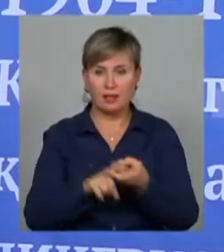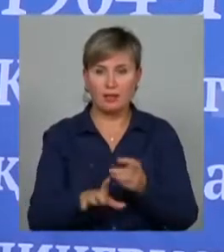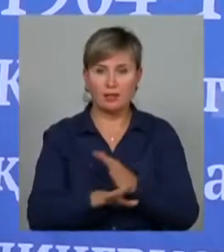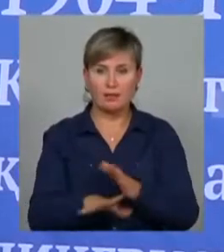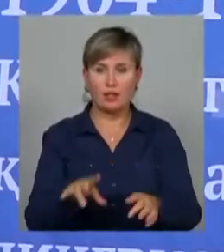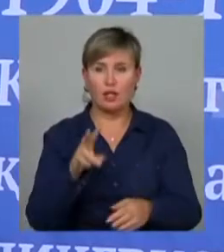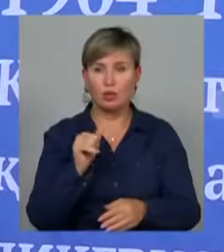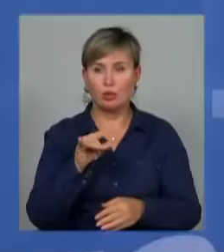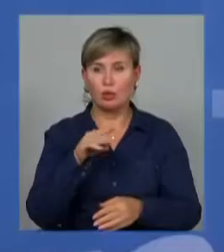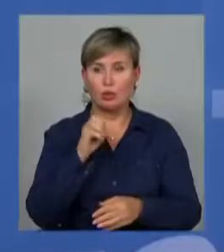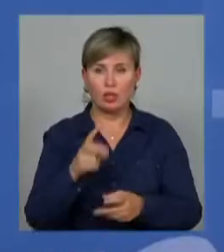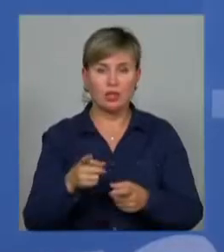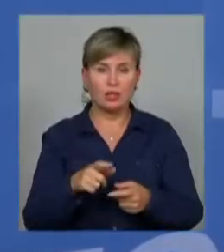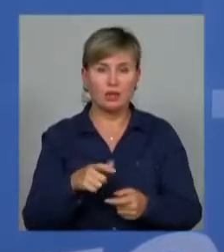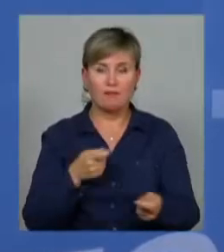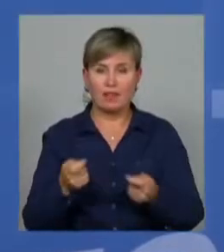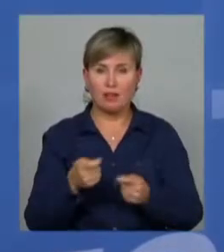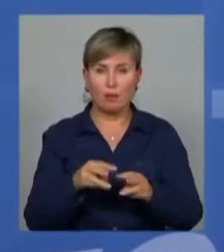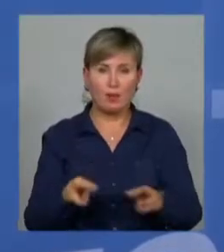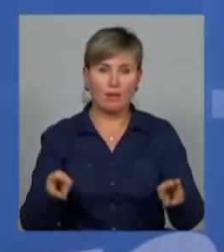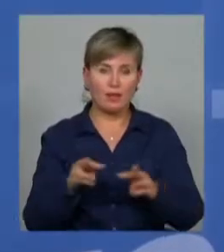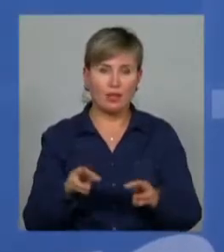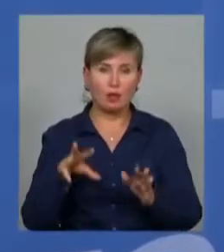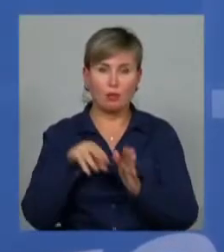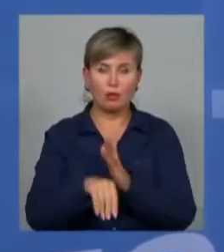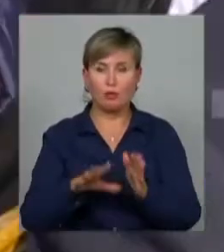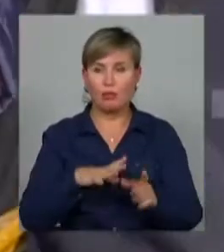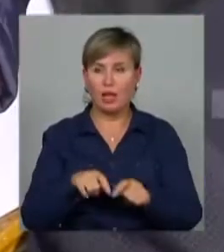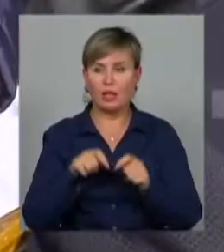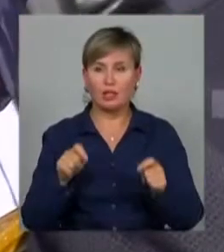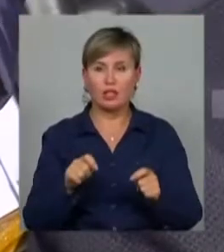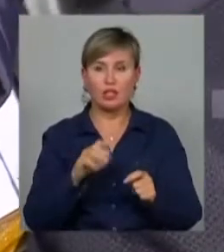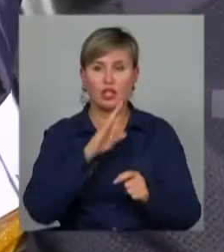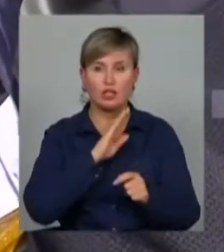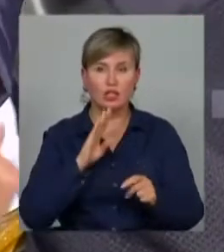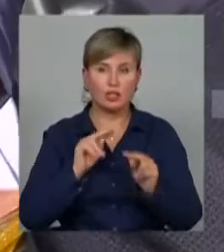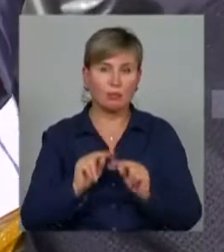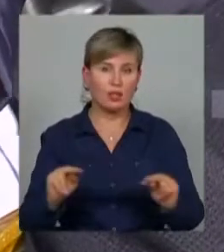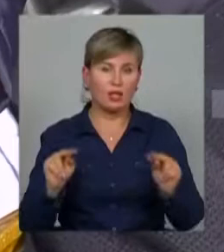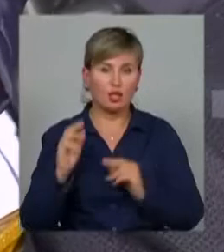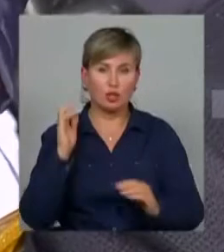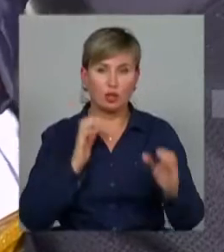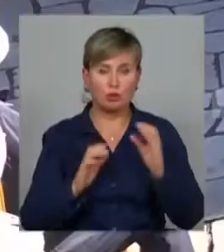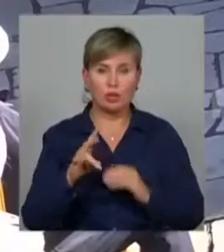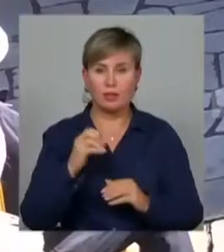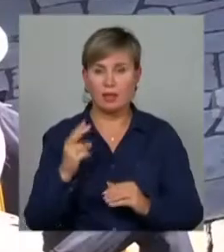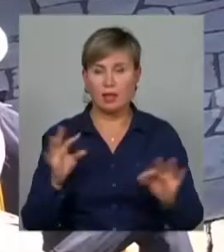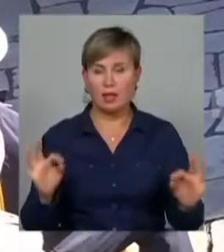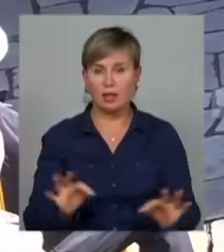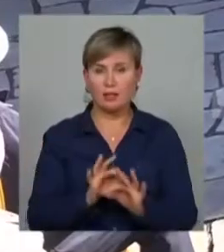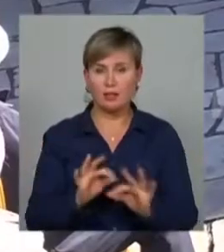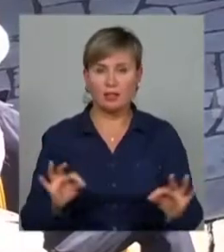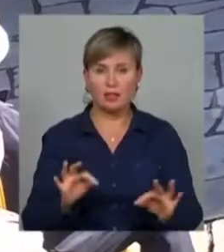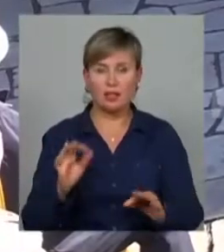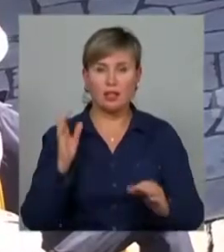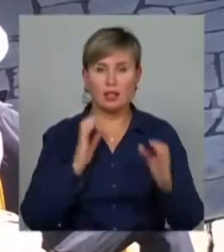Нуртас Ондасынов возглавлял правительство. При нем были открыты женский педагогический институт, национальная консерватория, институт